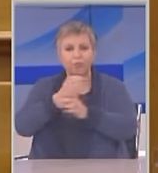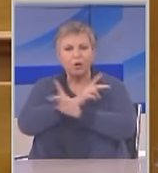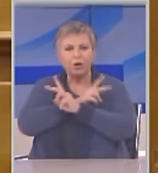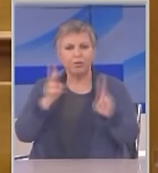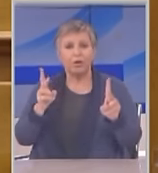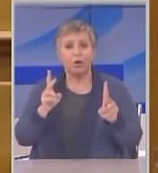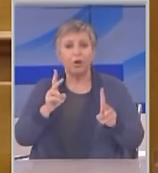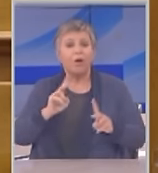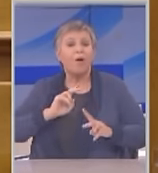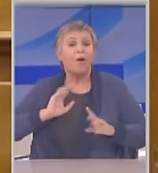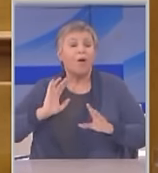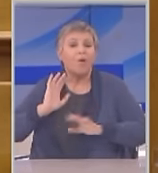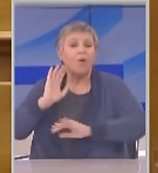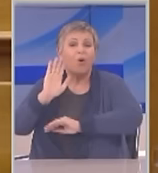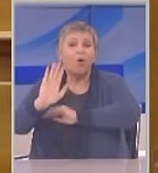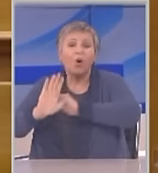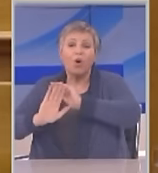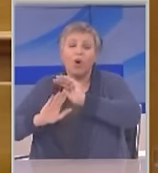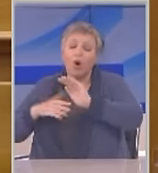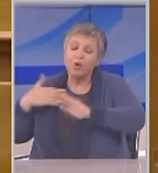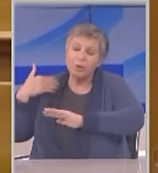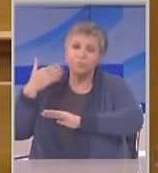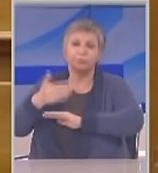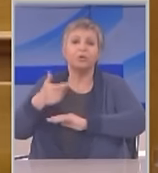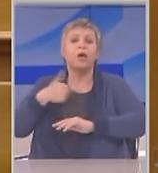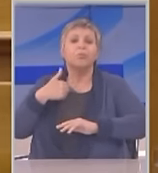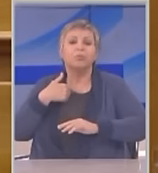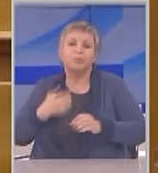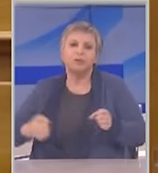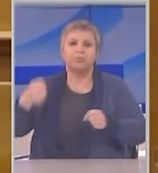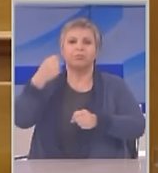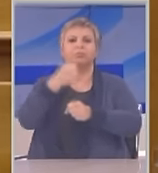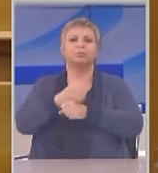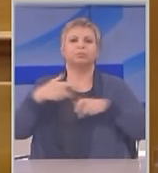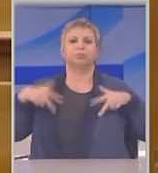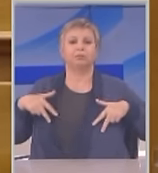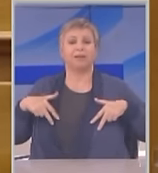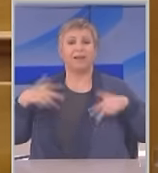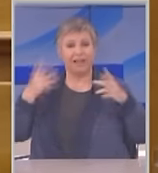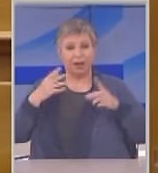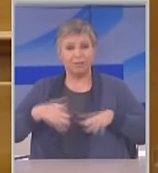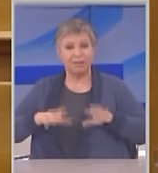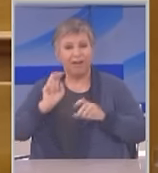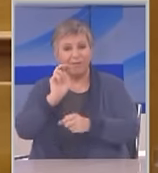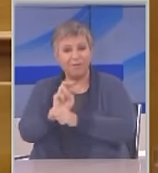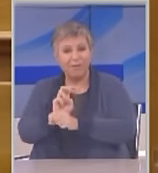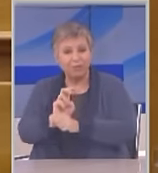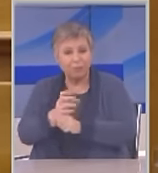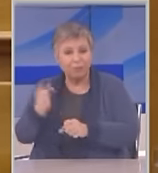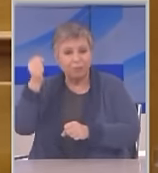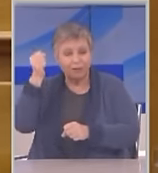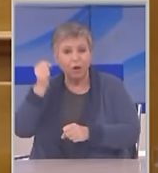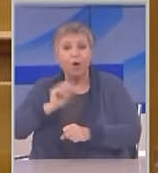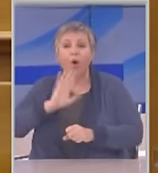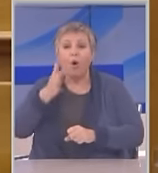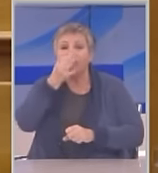σας διαβεβαιώνω, για πολλά ακόμη χρόνια, δεν πρόκειται να αφήσουμε τίποτα από όλα αυτά να πέσει κάτω. Όλες οι υποθέσεις διαφθοράς